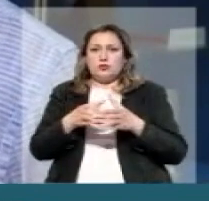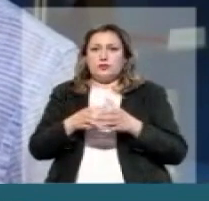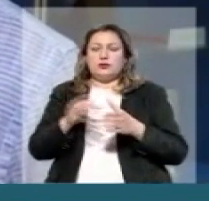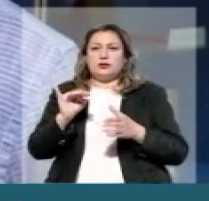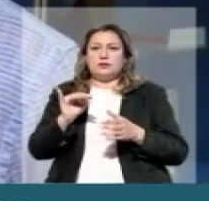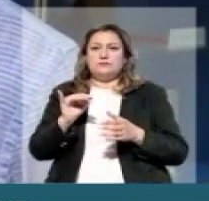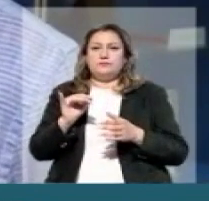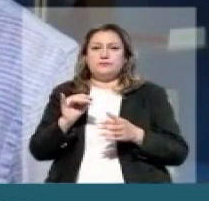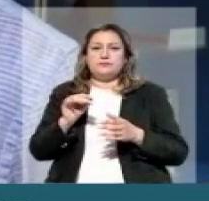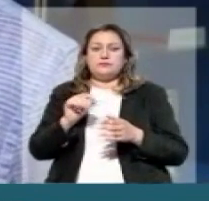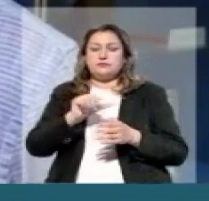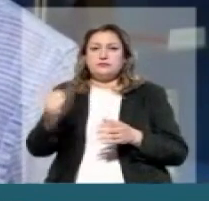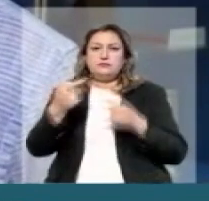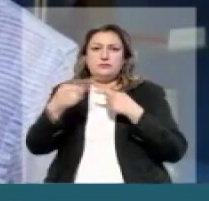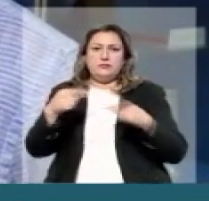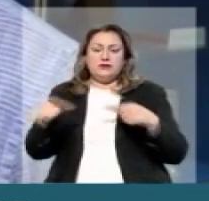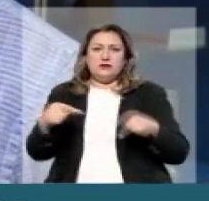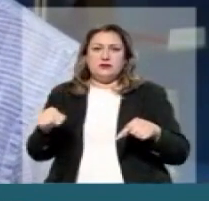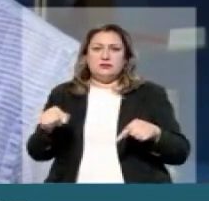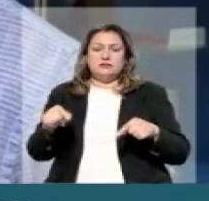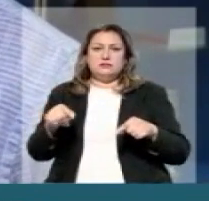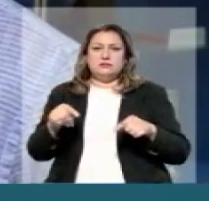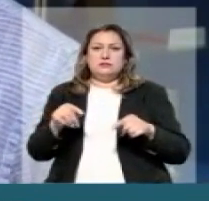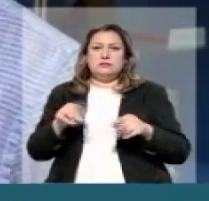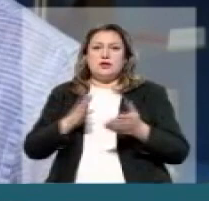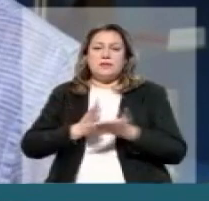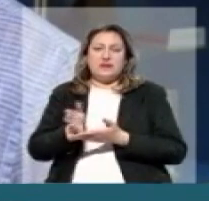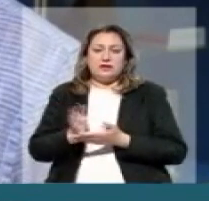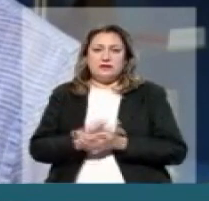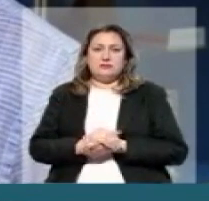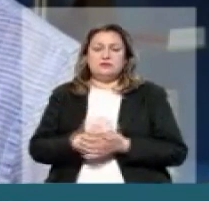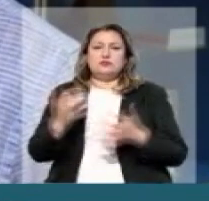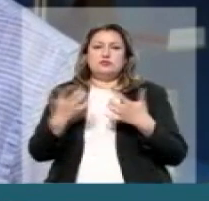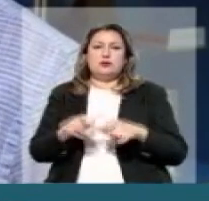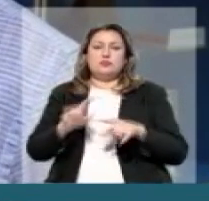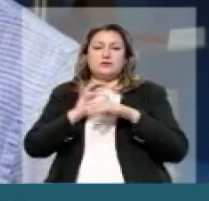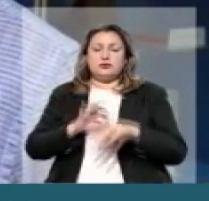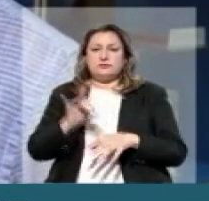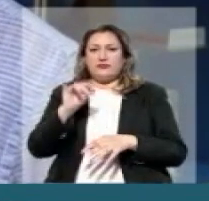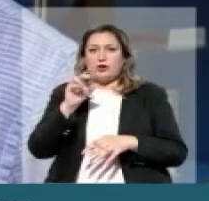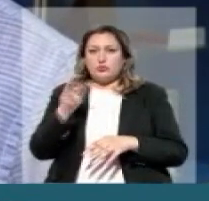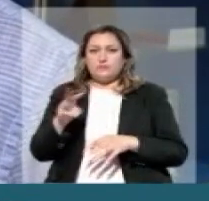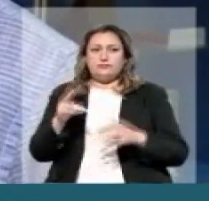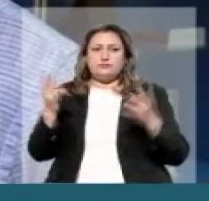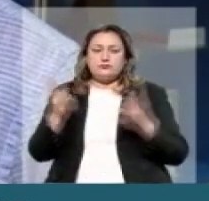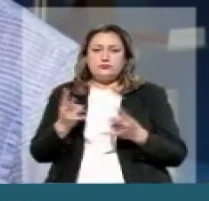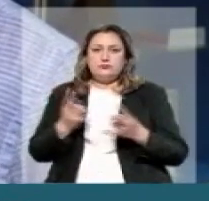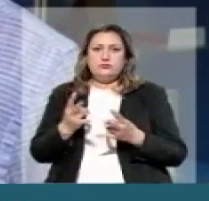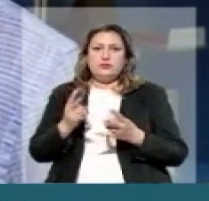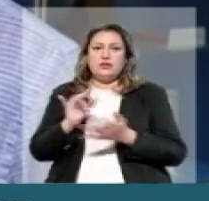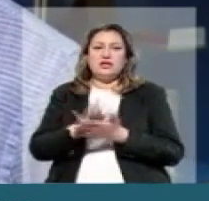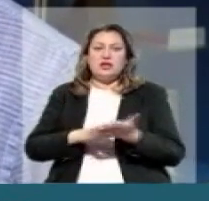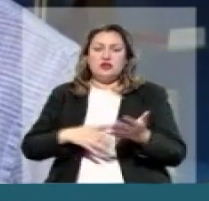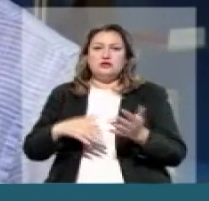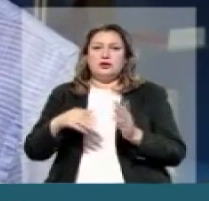болу керек. Ол біріншіден, екіншіден осы жаңа Қазақстанды құру үшін ең біріншіден біздің билік